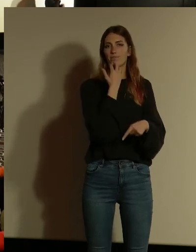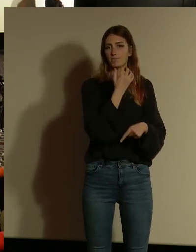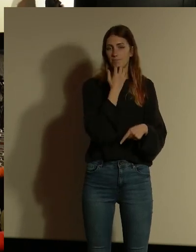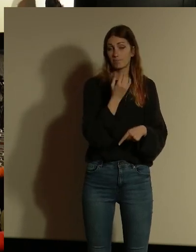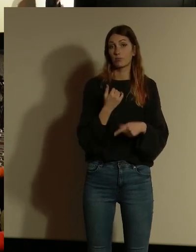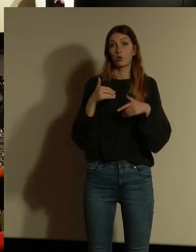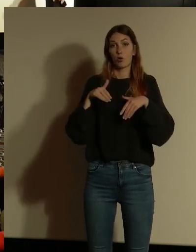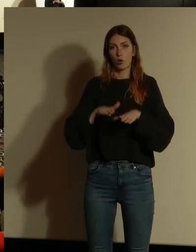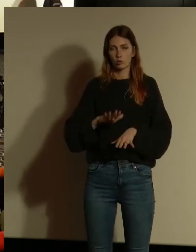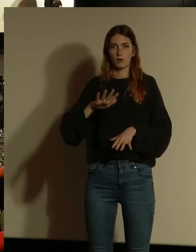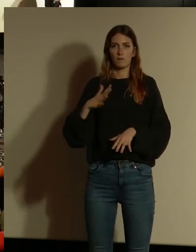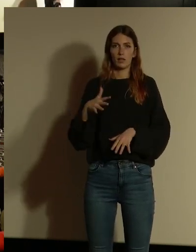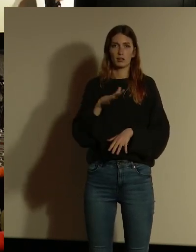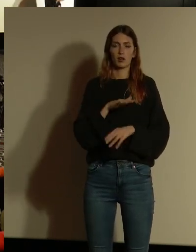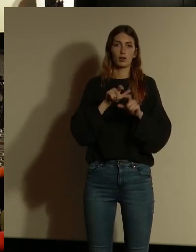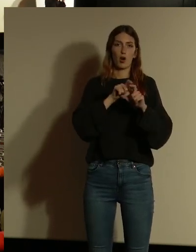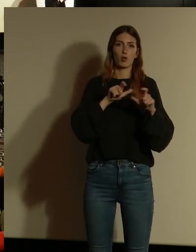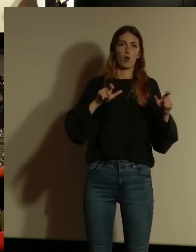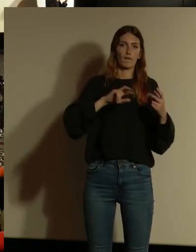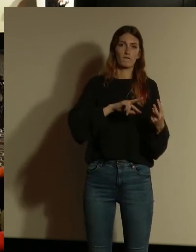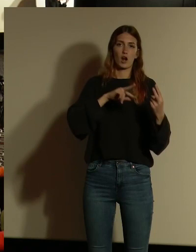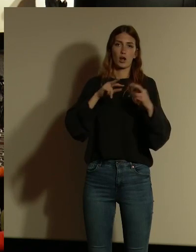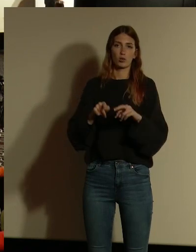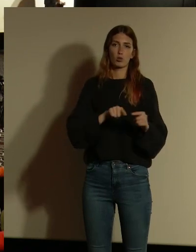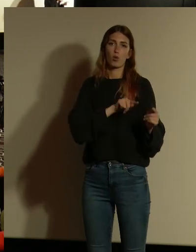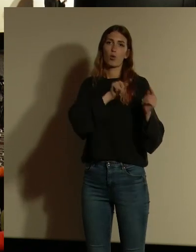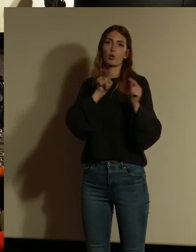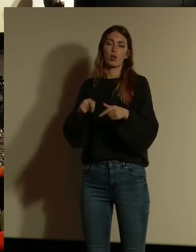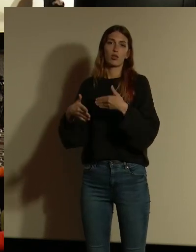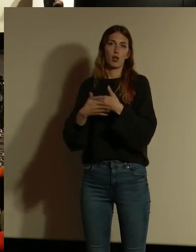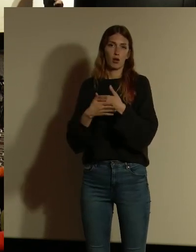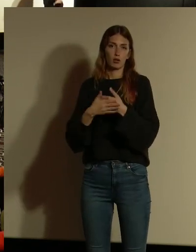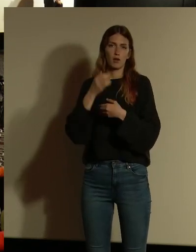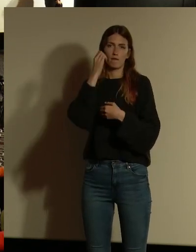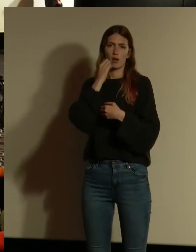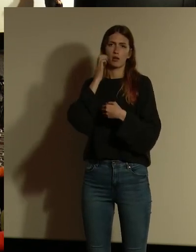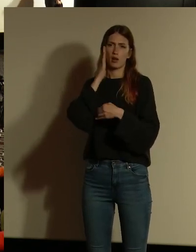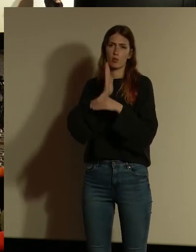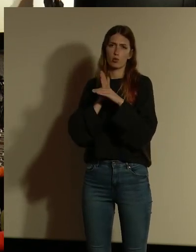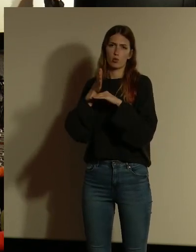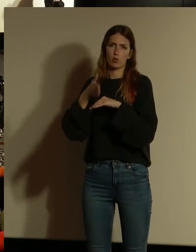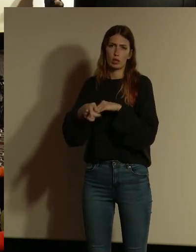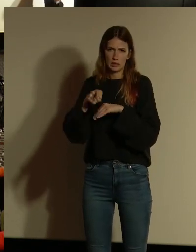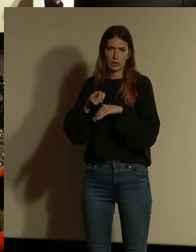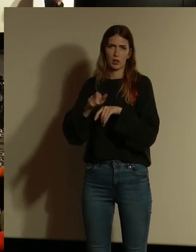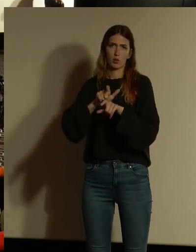viiendas klassis koole vahetada ja kolisin Tallinnasse vanaema juurde, et seal koolis käia.